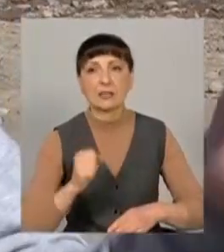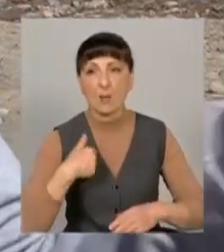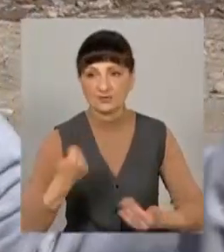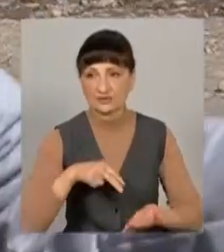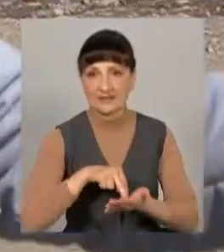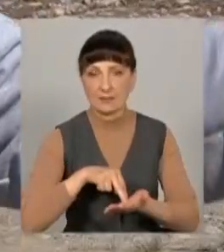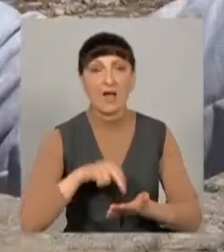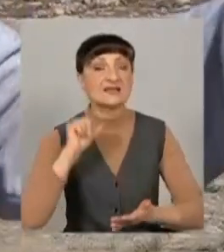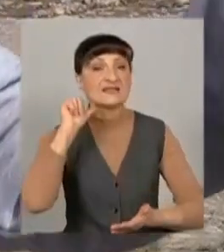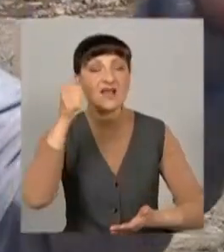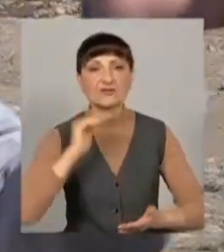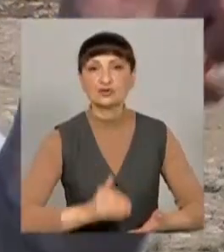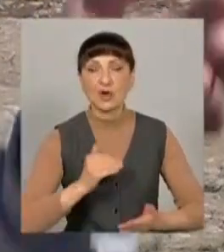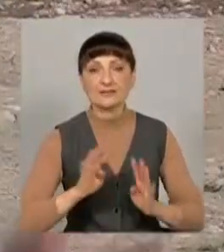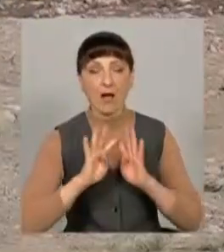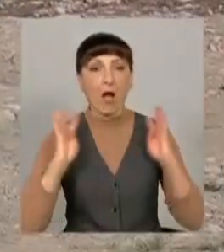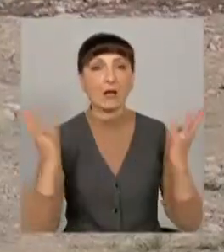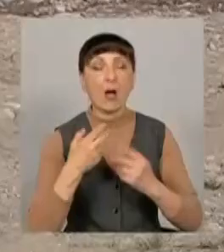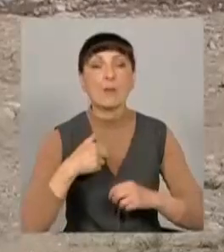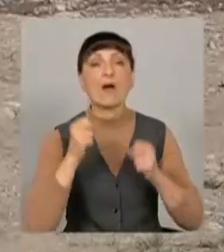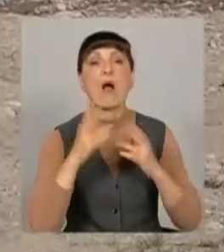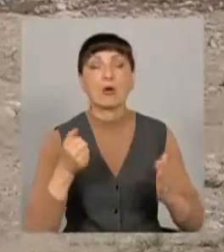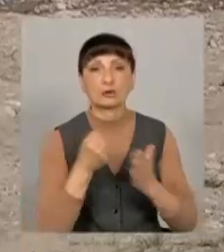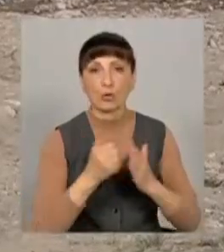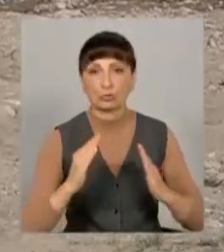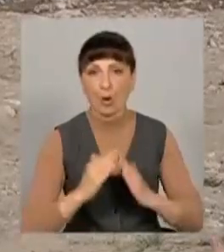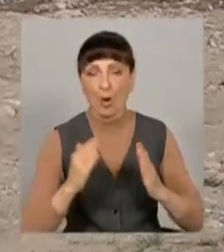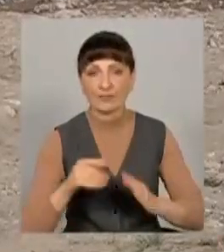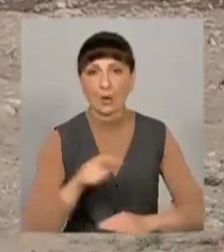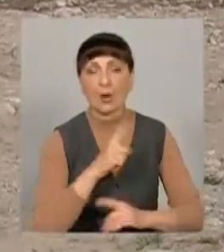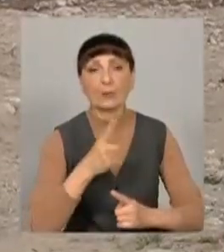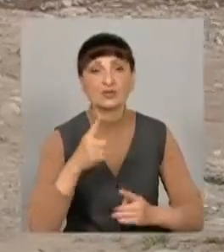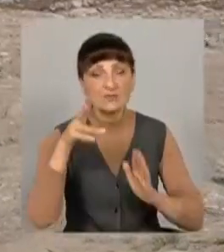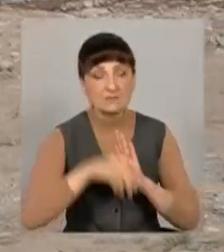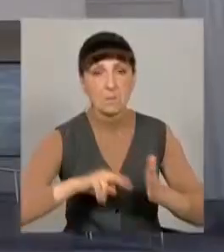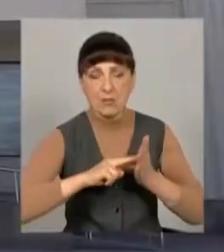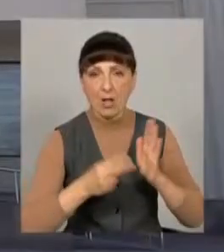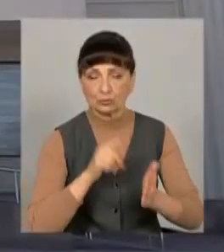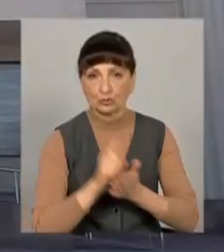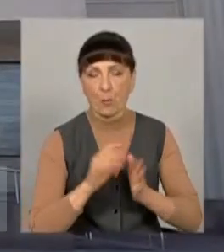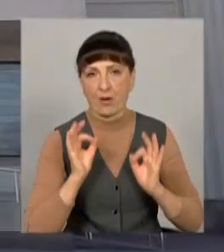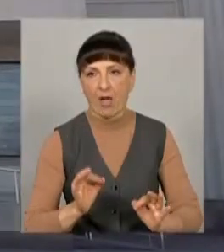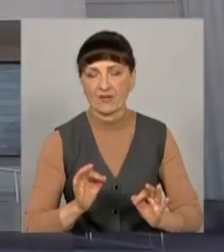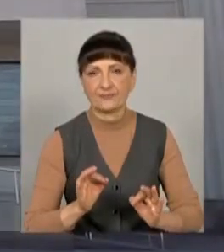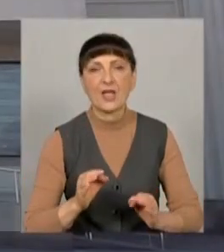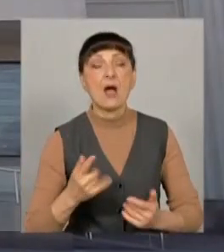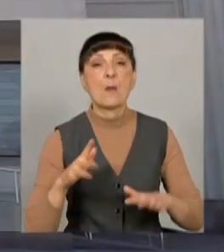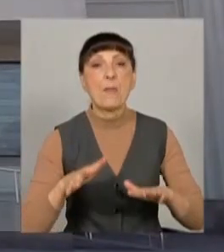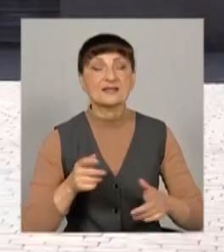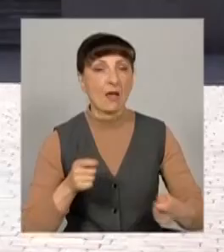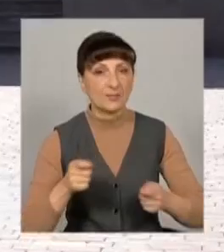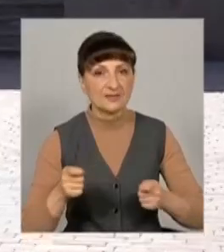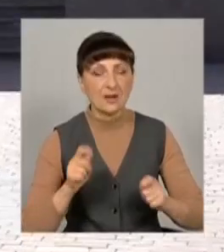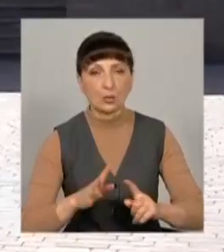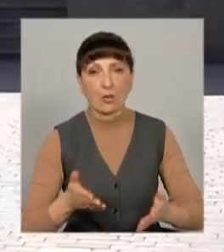стоим. Если завтра частники огородят все, как мы будем добираться до домов? Почему не предусмотрели этот момент? В ответ на это в местной администрации